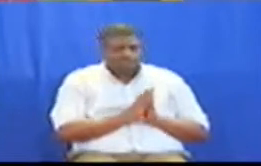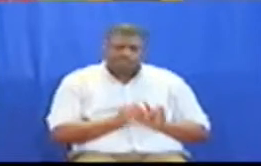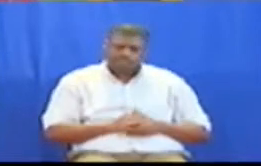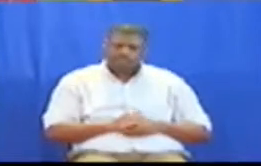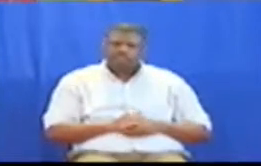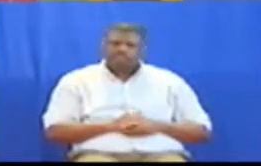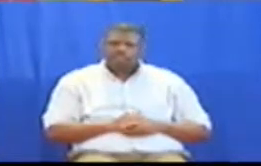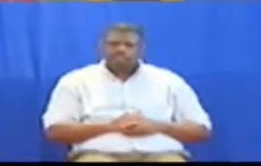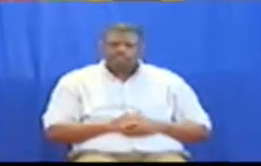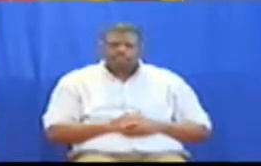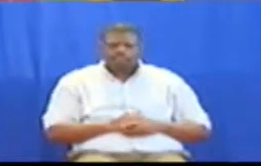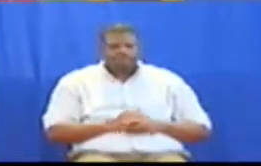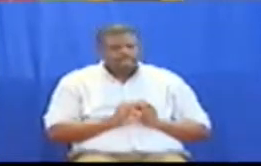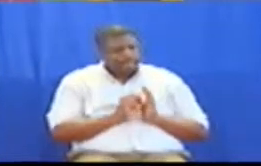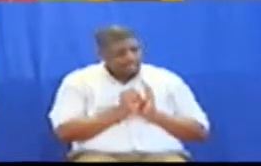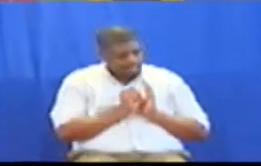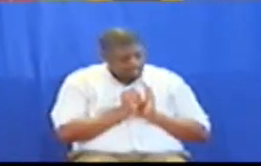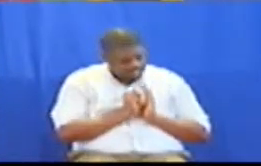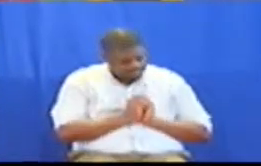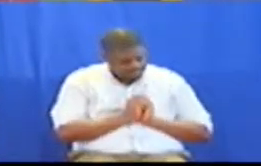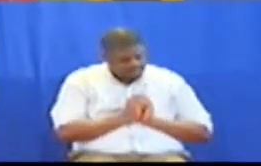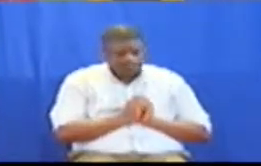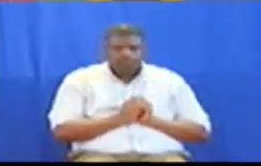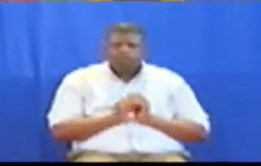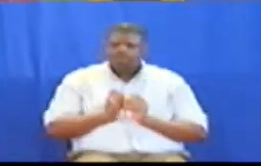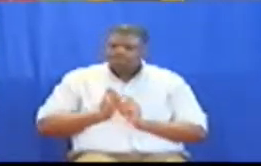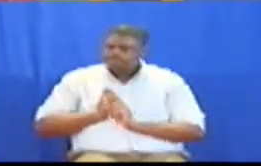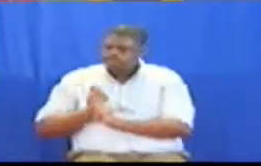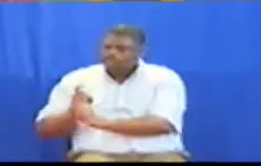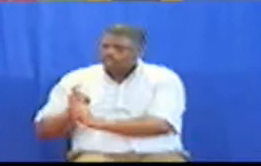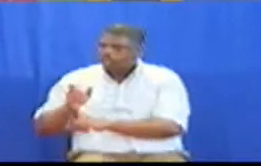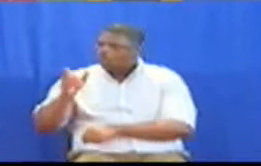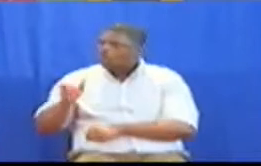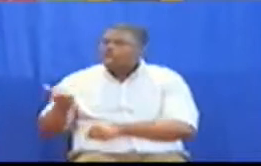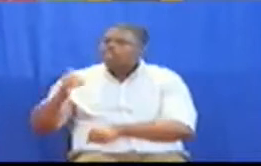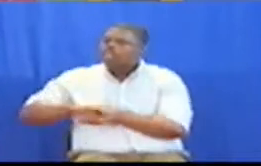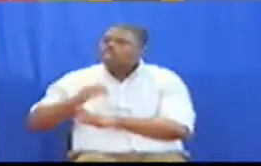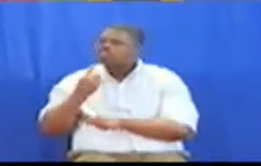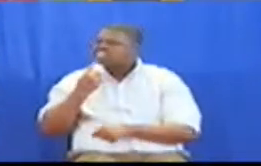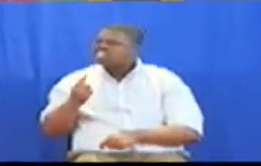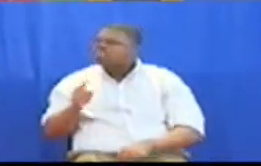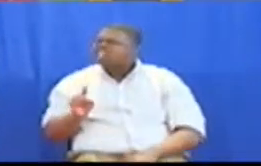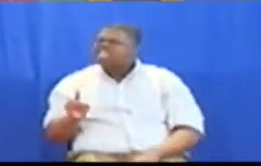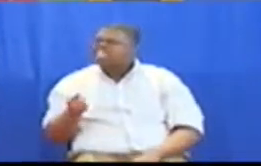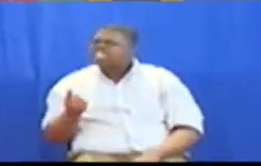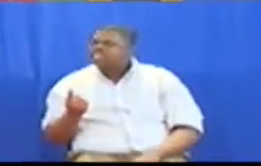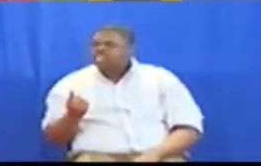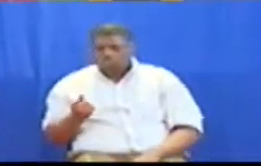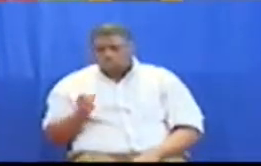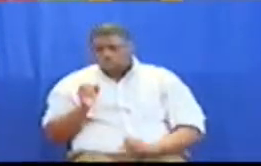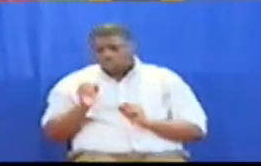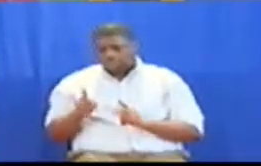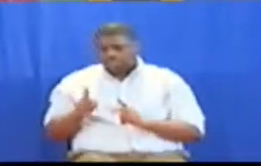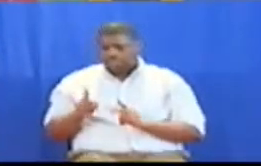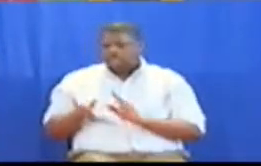tukichukua tahadhari, tukiwafuata viongozi wetu, wataalamu wanatuambia nini? Ukisali na huku